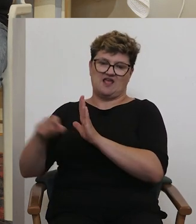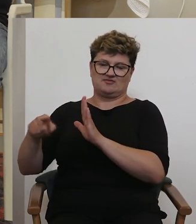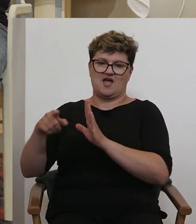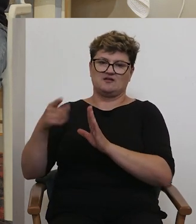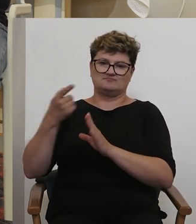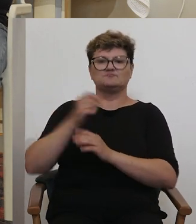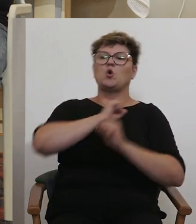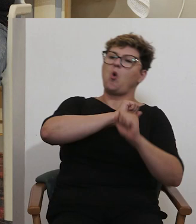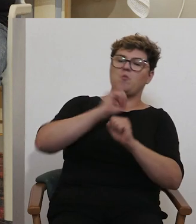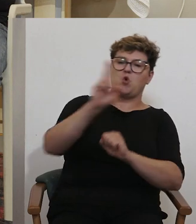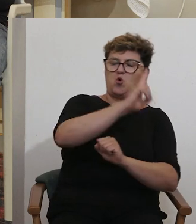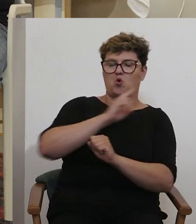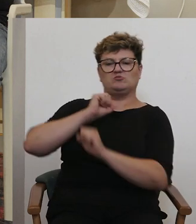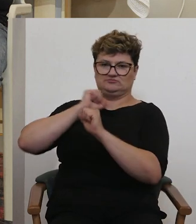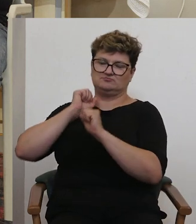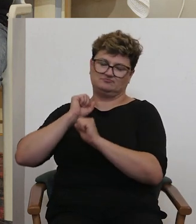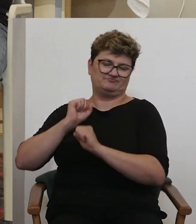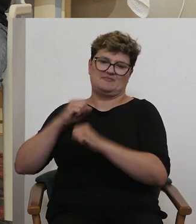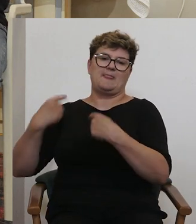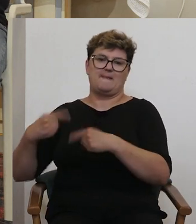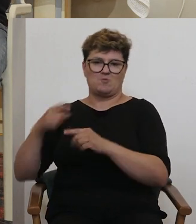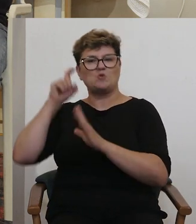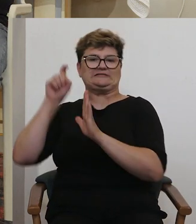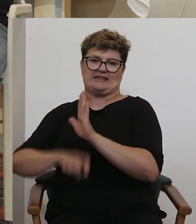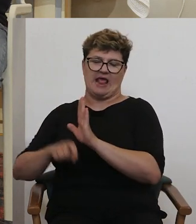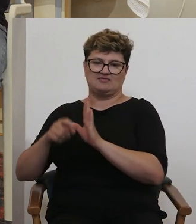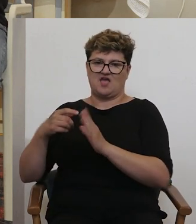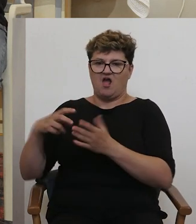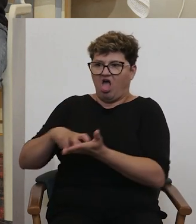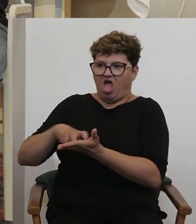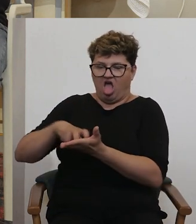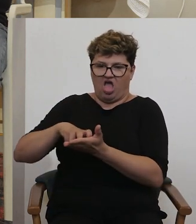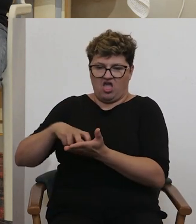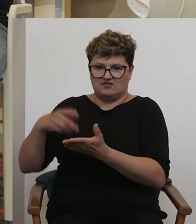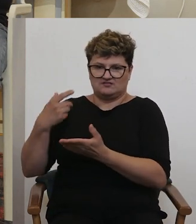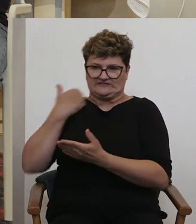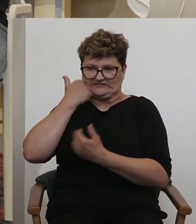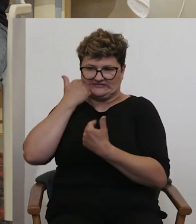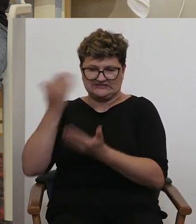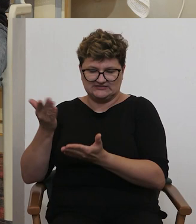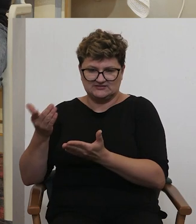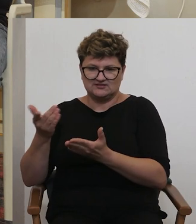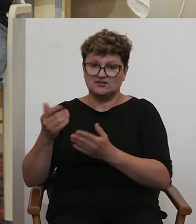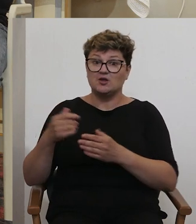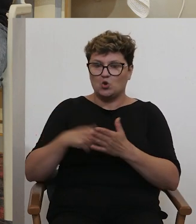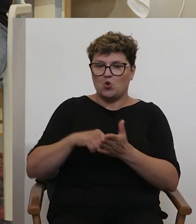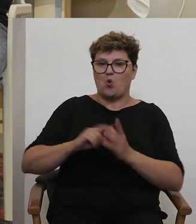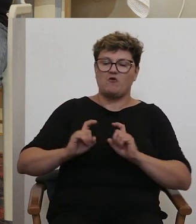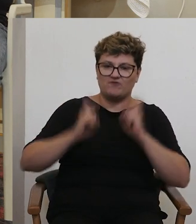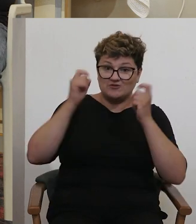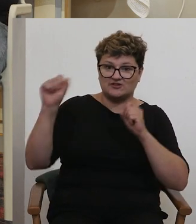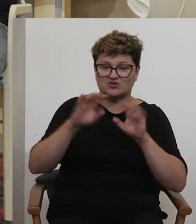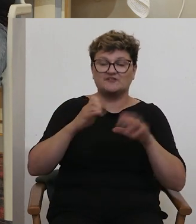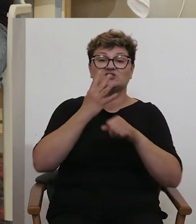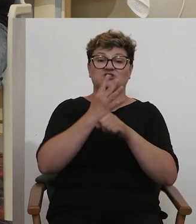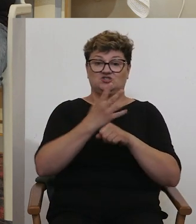tchórzostwo. Więc kiedy nagle wiosną 1943 roku pojawiły